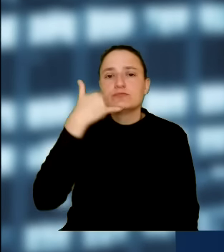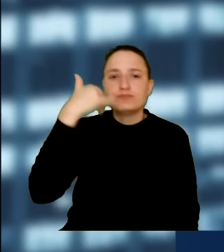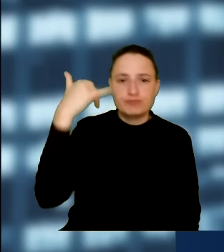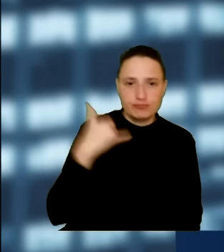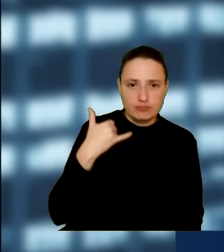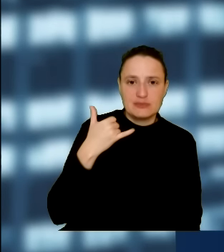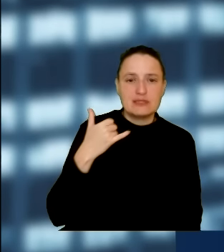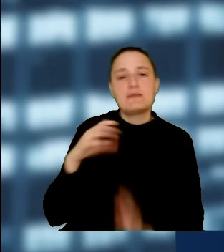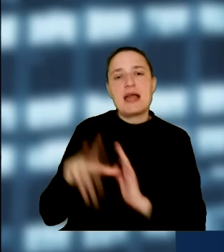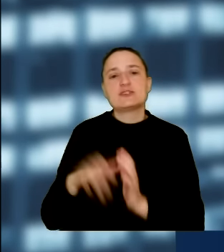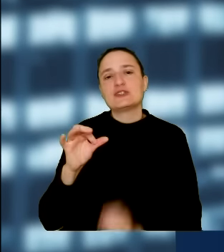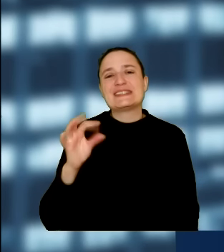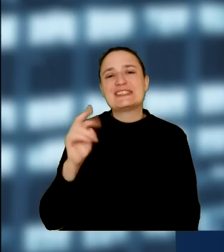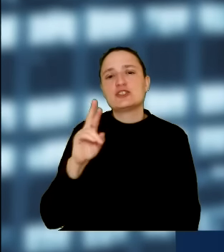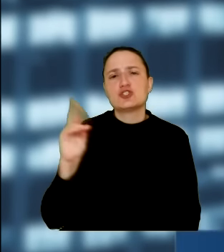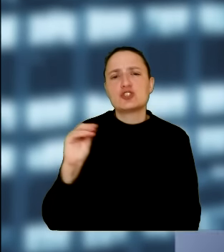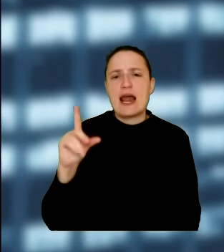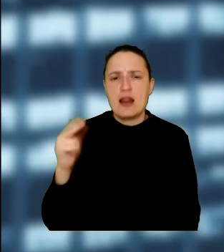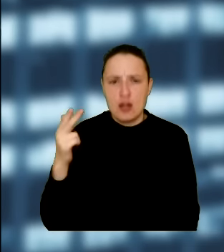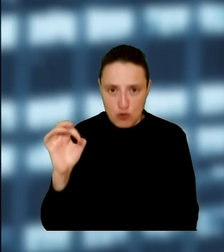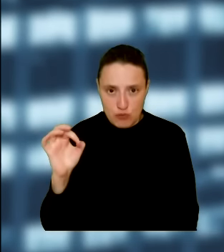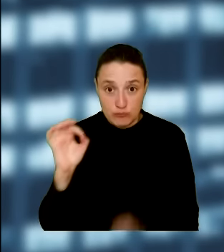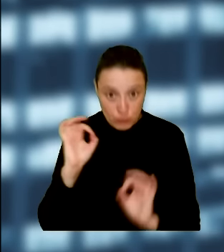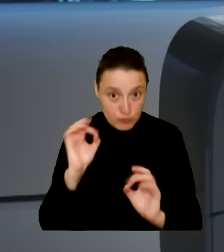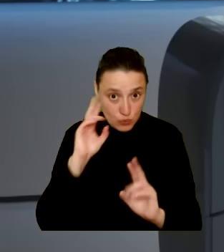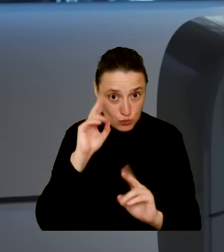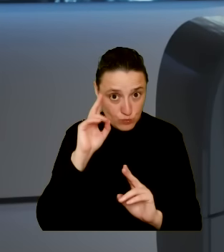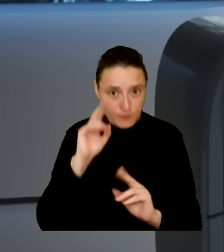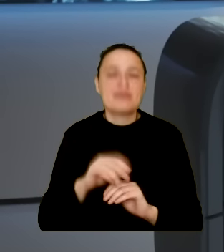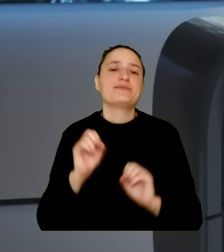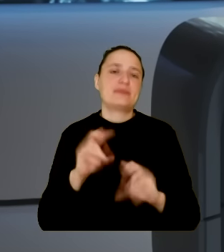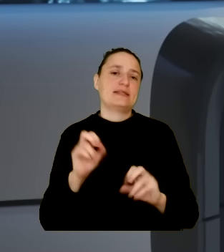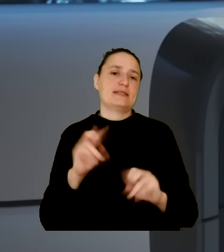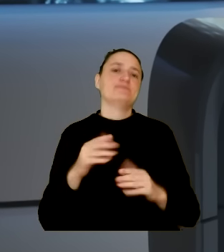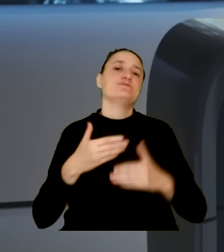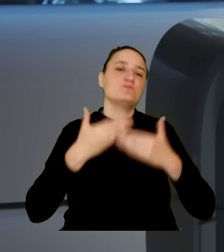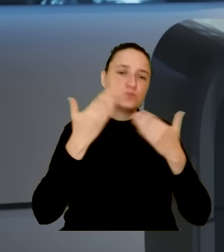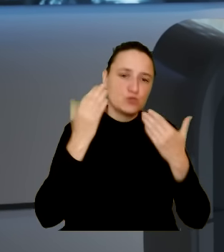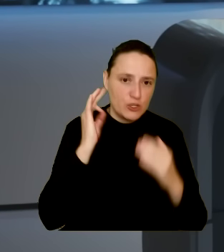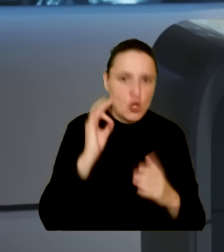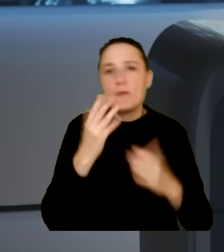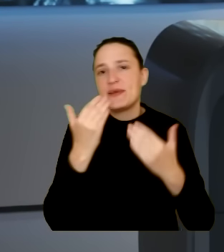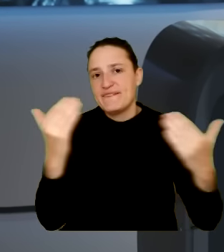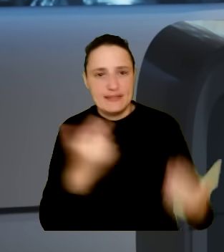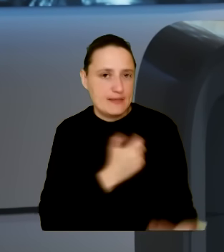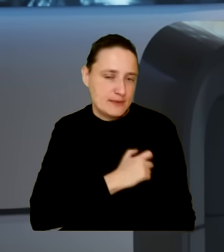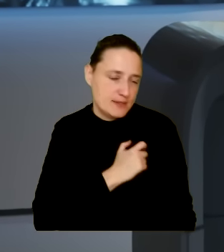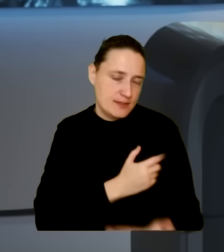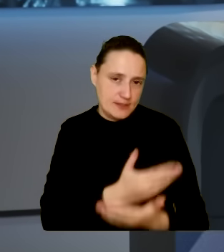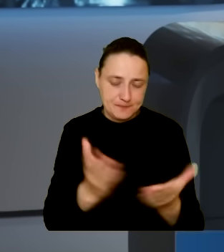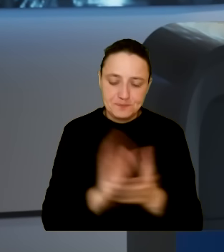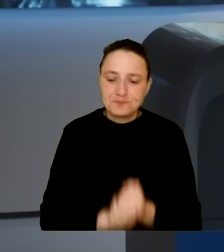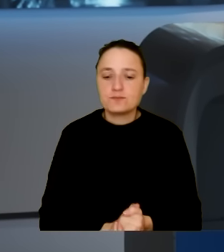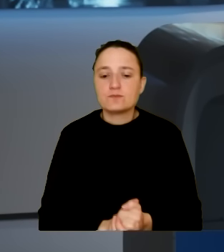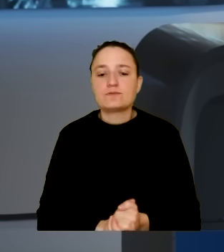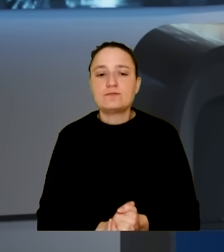Dobry wieczór. Dobry wieczór. Dzień dobry wieczór. Witam pana rektora, witam państwa. Proszę państwa, miałbym takie